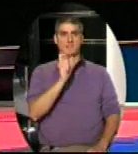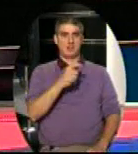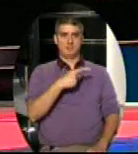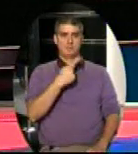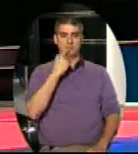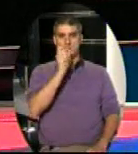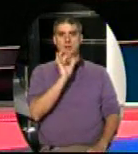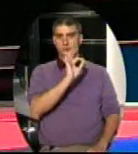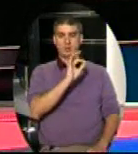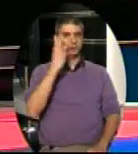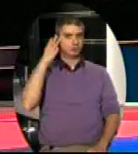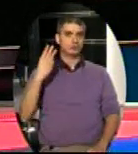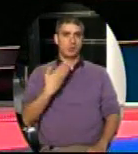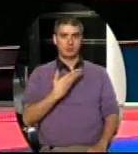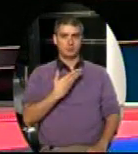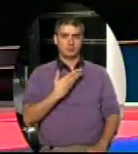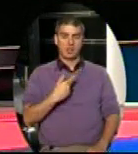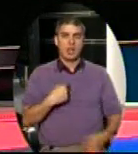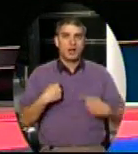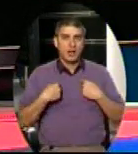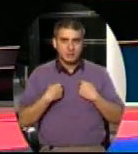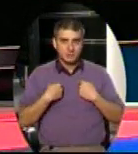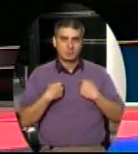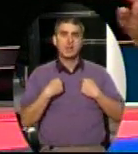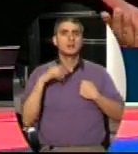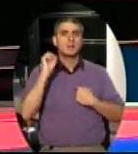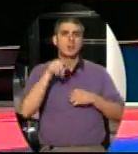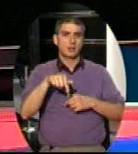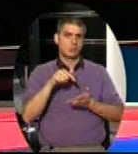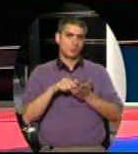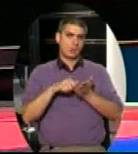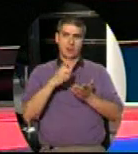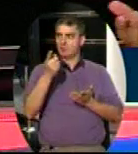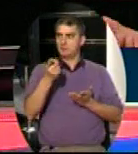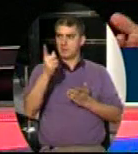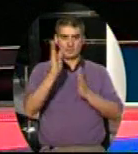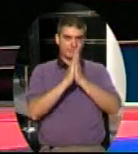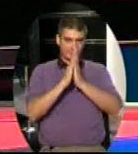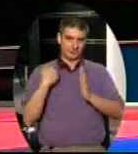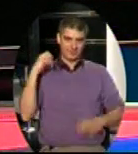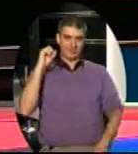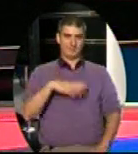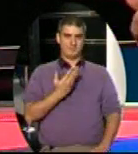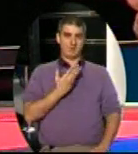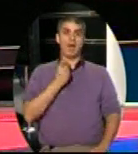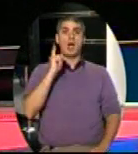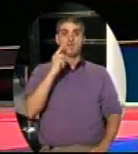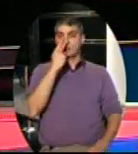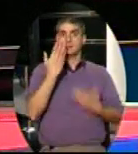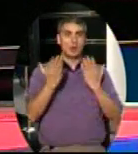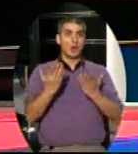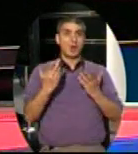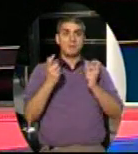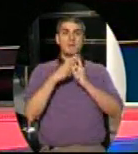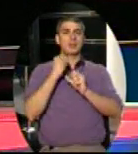את המילים של שלי. אני באתי לפה כי אורית, כי כשאת מבקשת אני בא. אבל לכאורה,